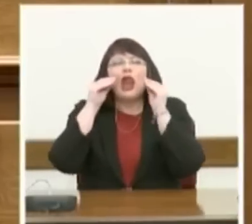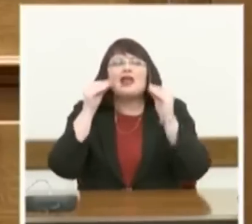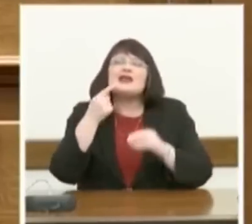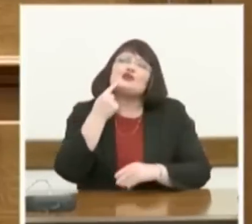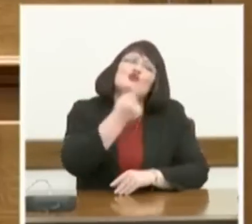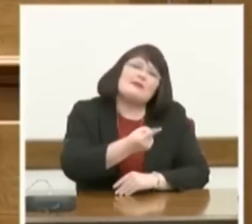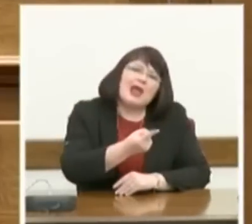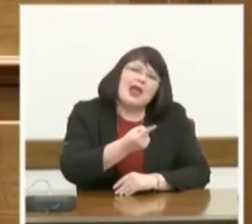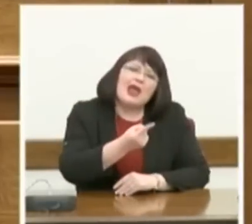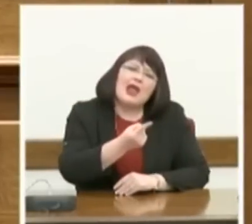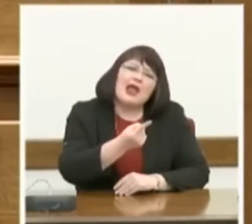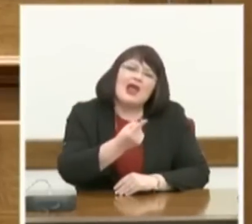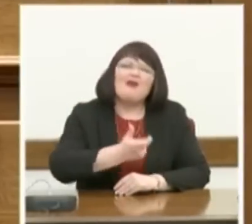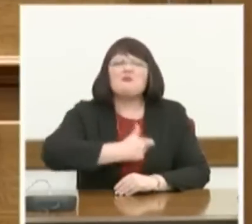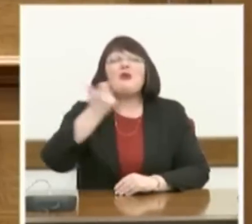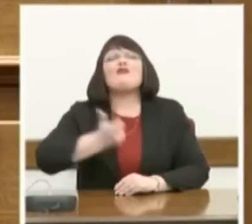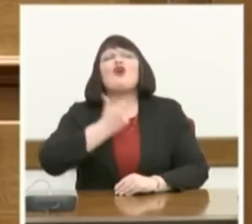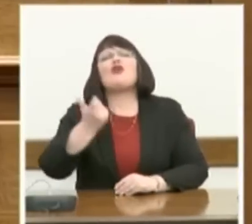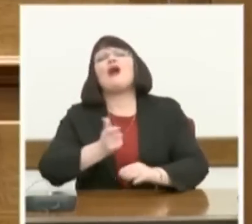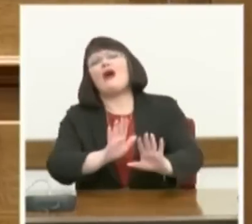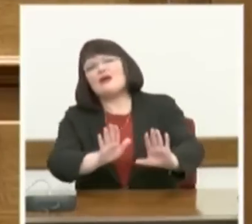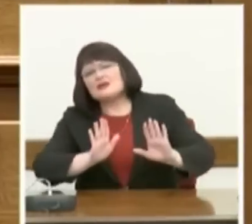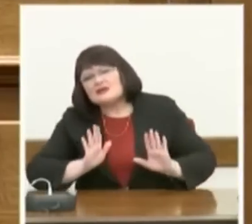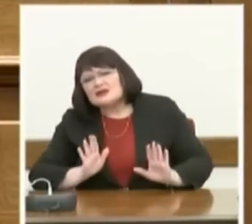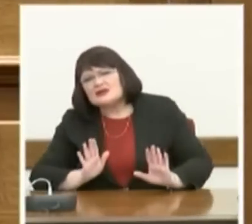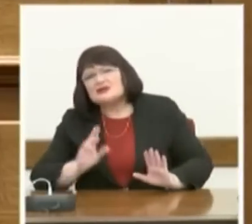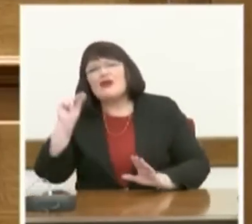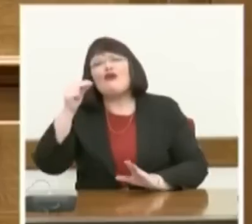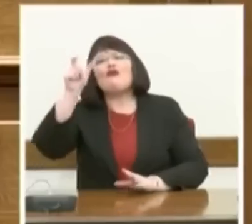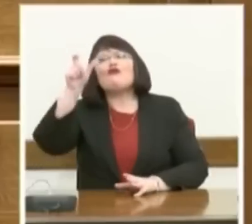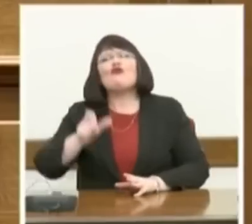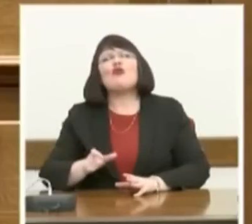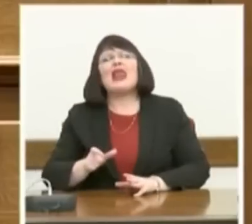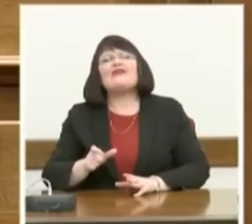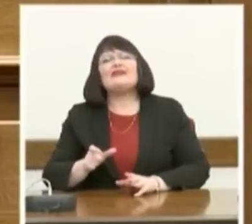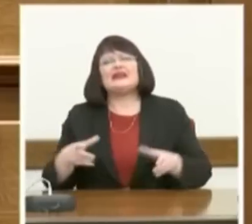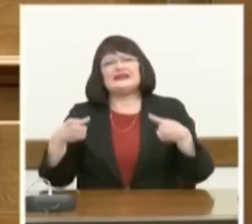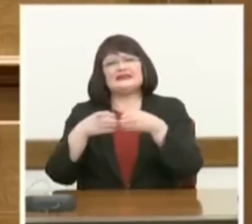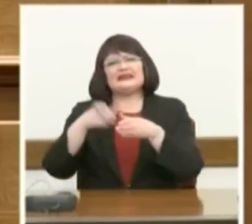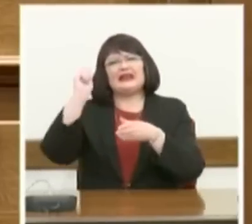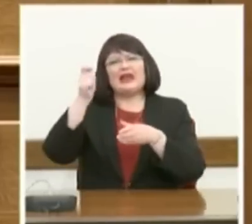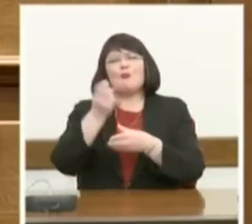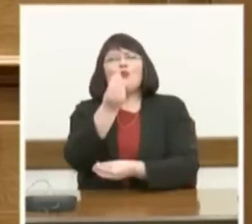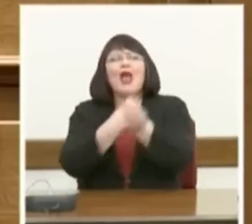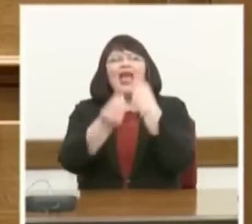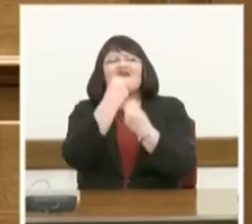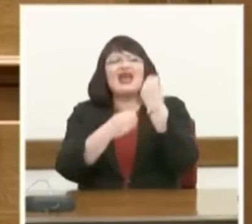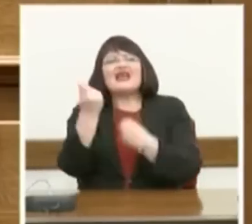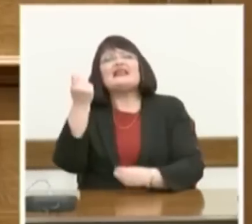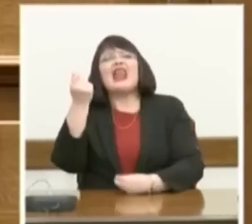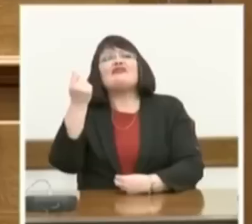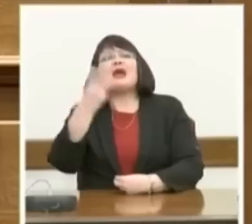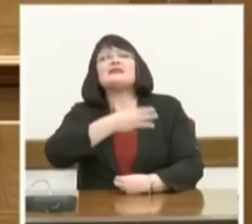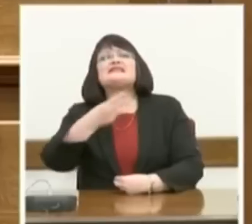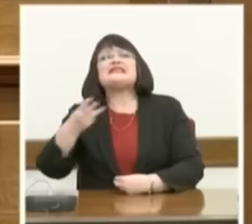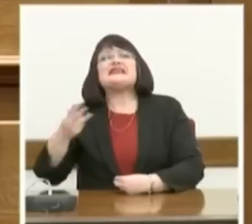Πολάκη, μη φωνάζεις. Είσαι βουλευτής με το κόμμα που μου έφαγε τα λεφτά. Είσαι βουλευτής με τα